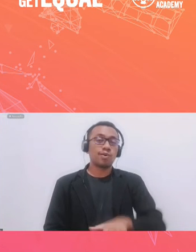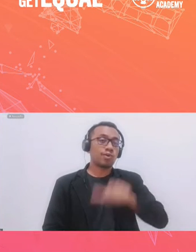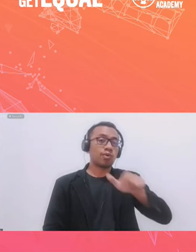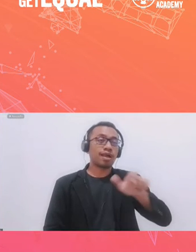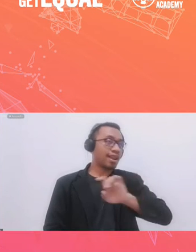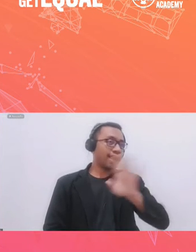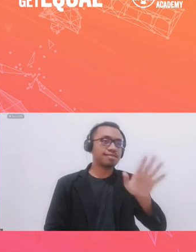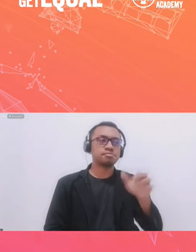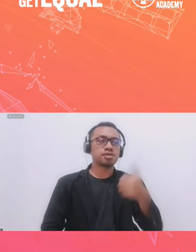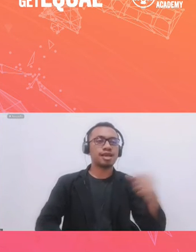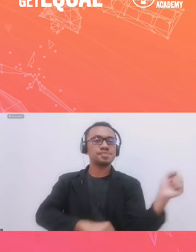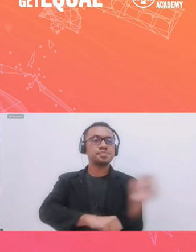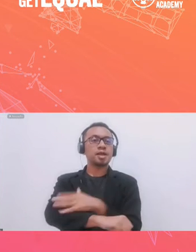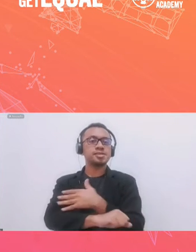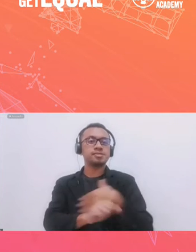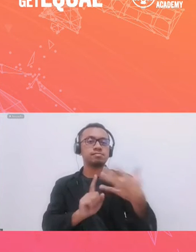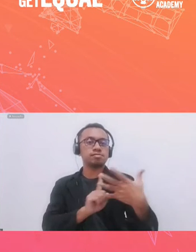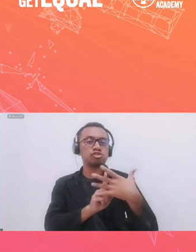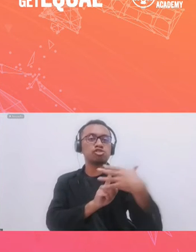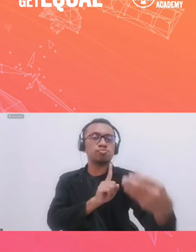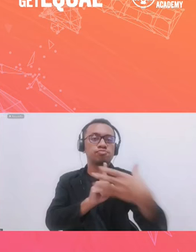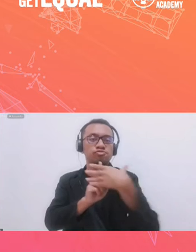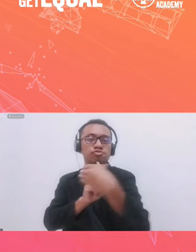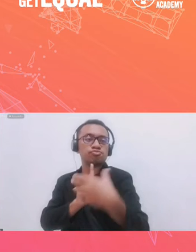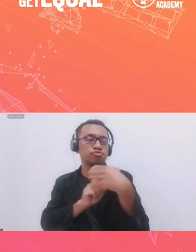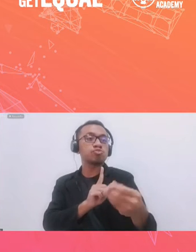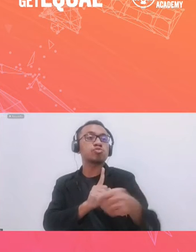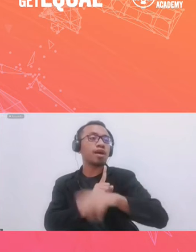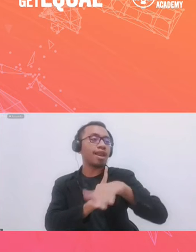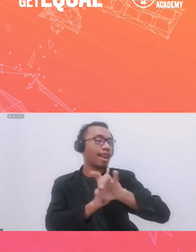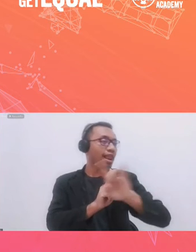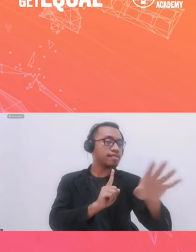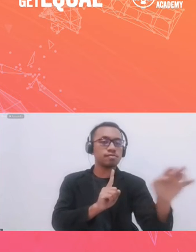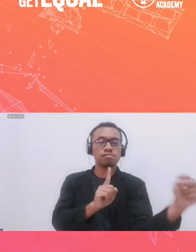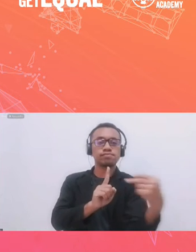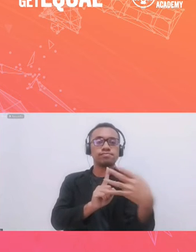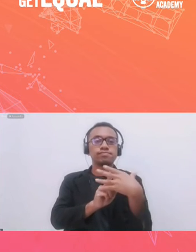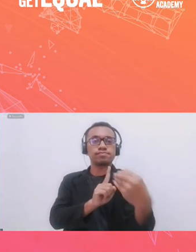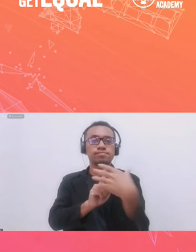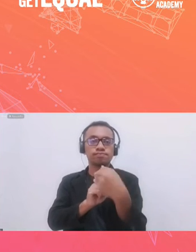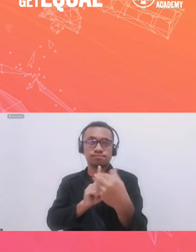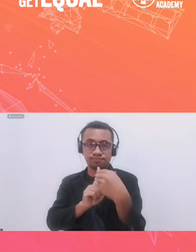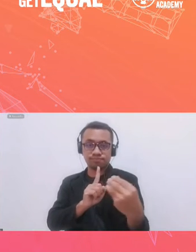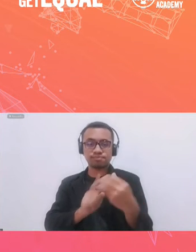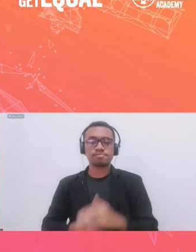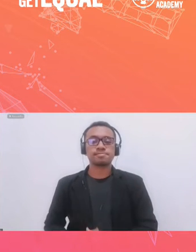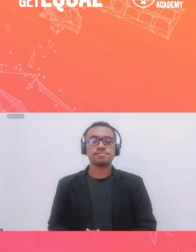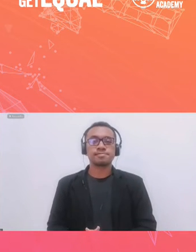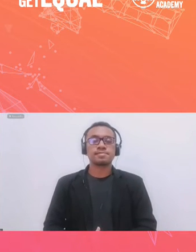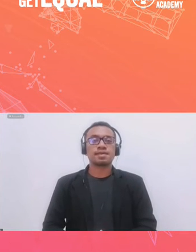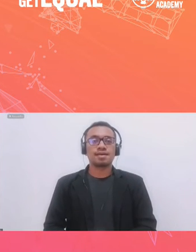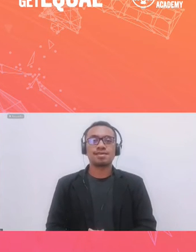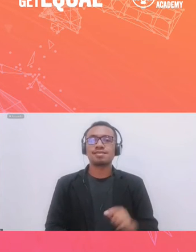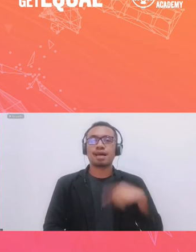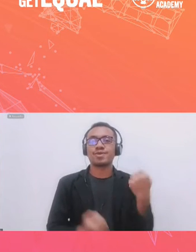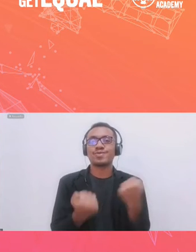anak-anak perempuan di Indonesia, dan kami juga agar bisa terus mendukung apa yang menjadi aspirasi anak-anak